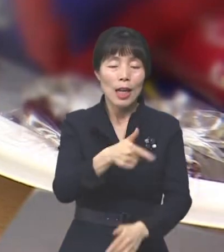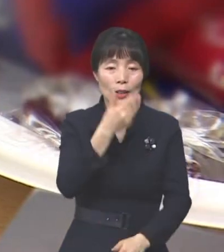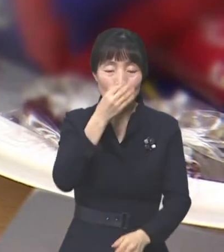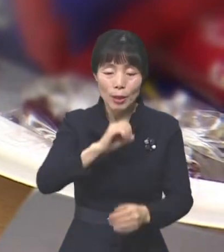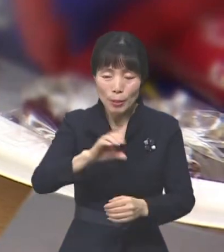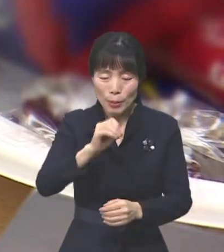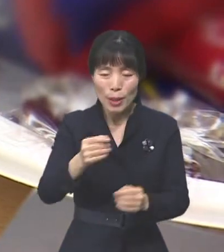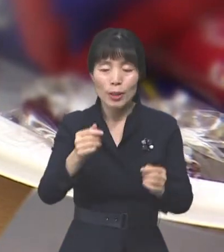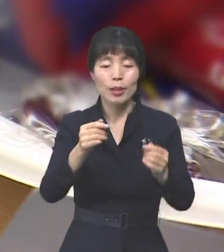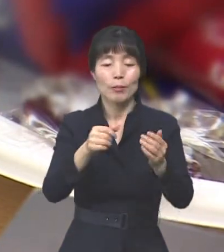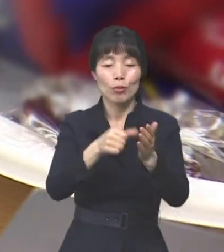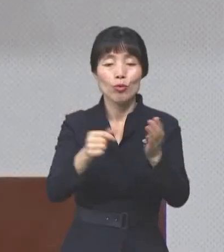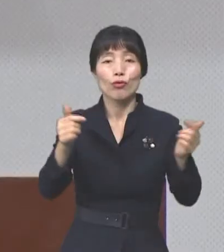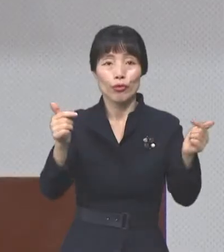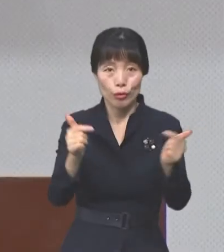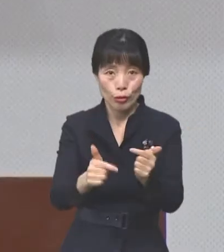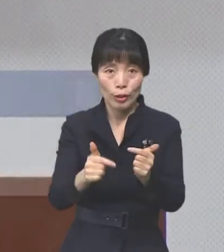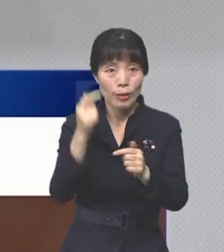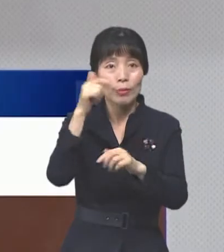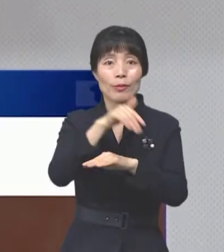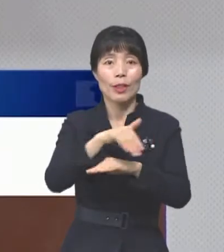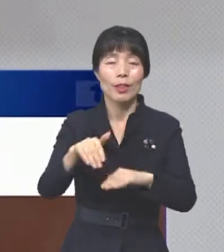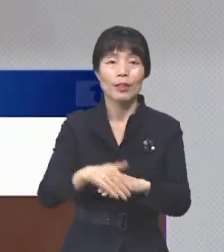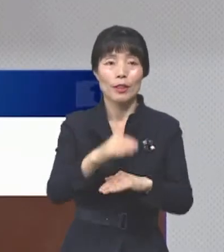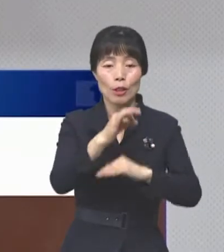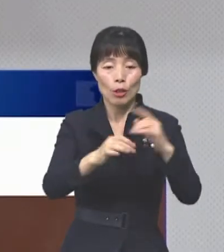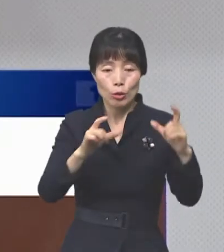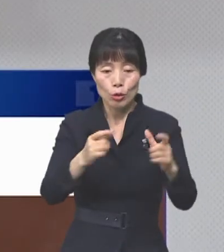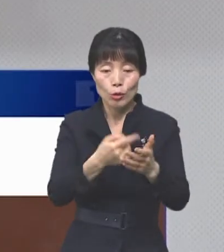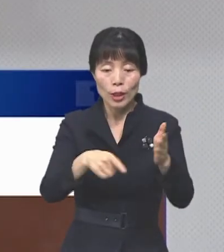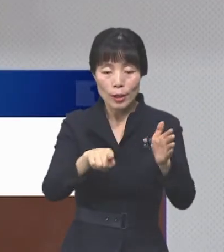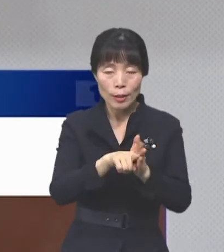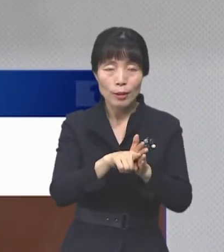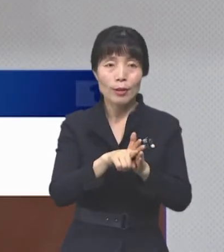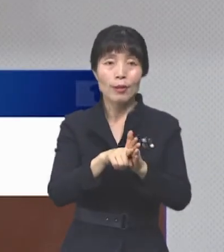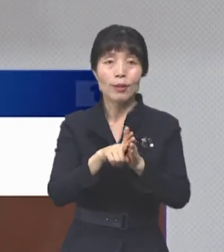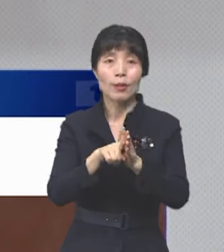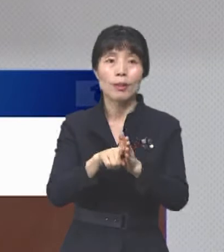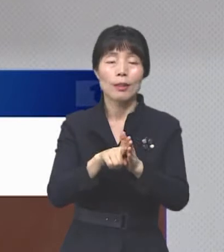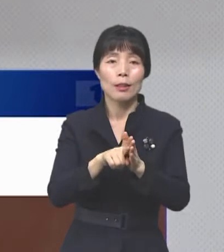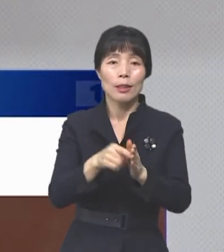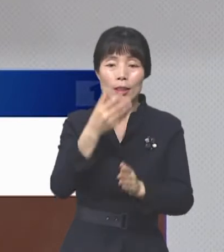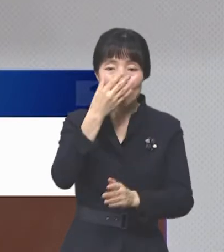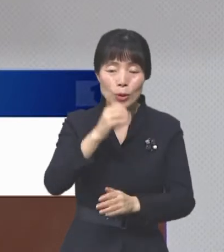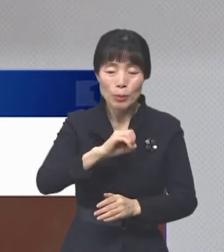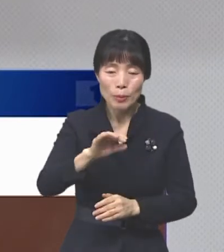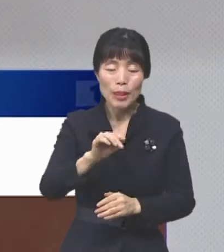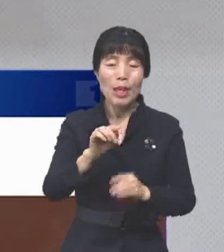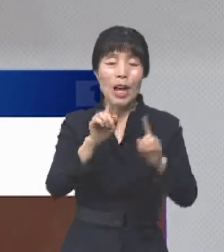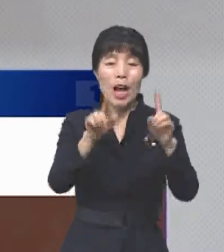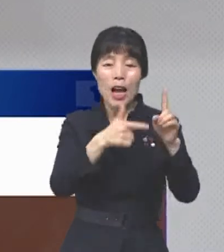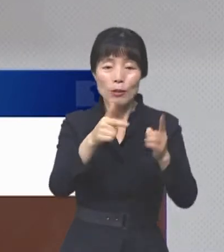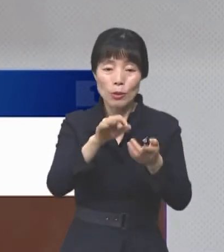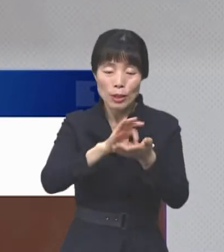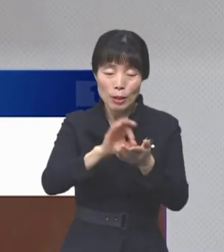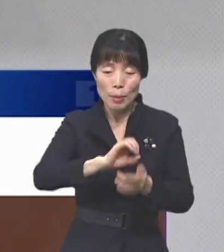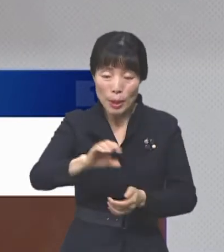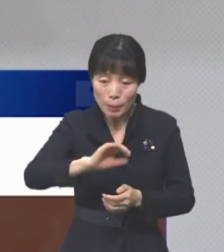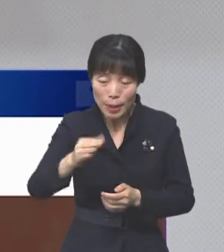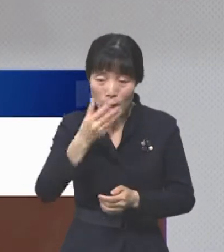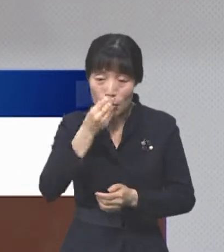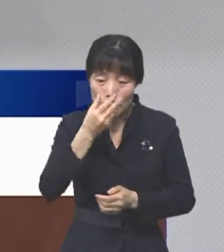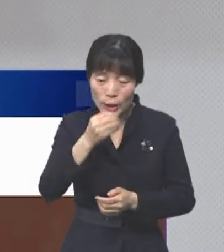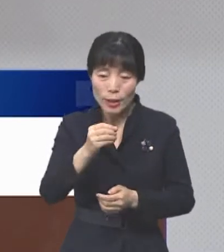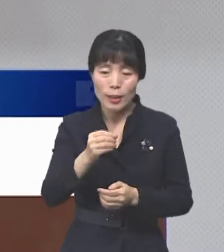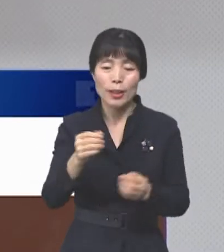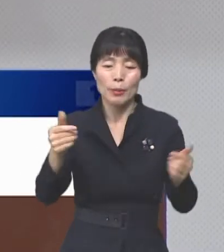줄이겠다는 겁니다. 클린 서구를 위해서 우리는 가속화 합시다. 일회용 줄이기